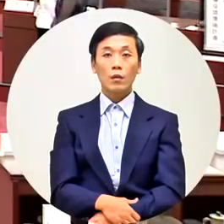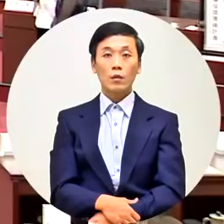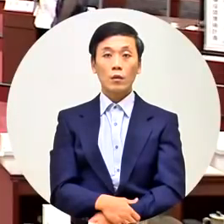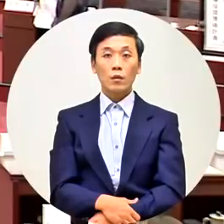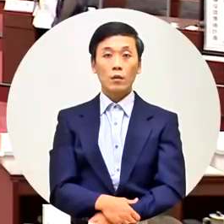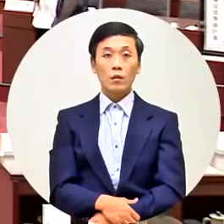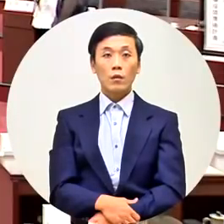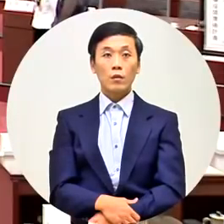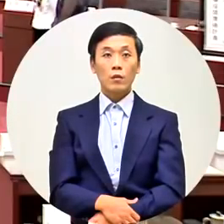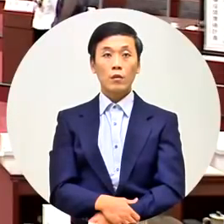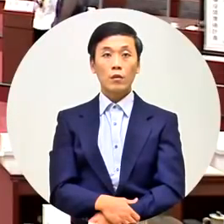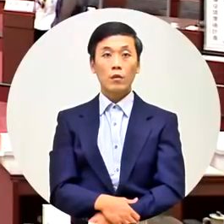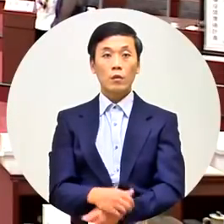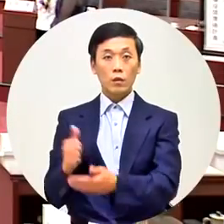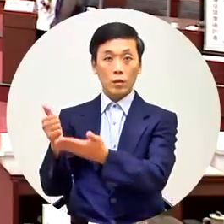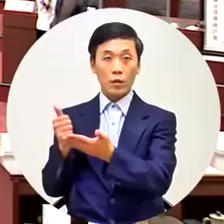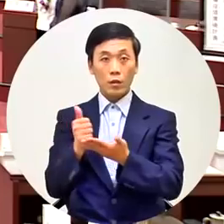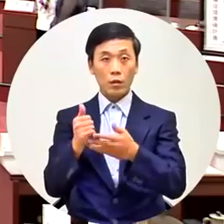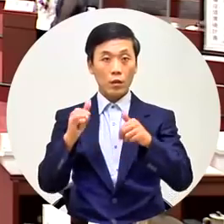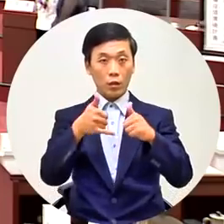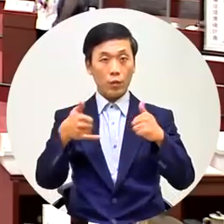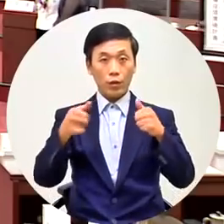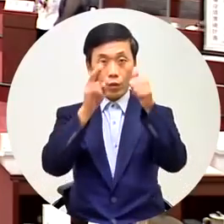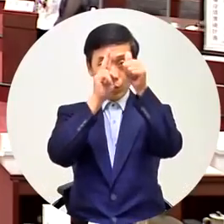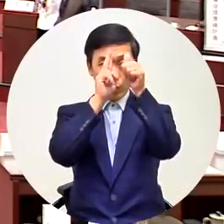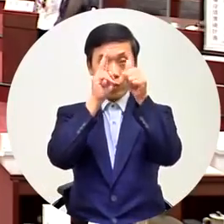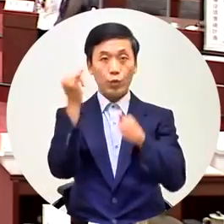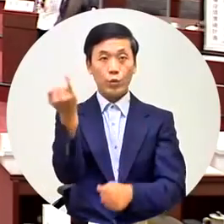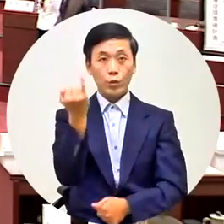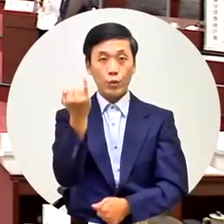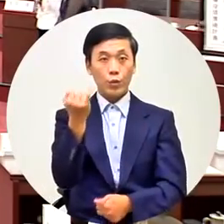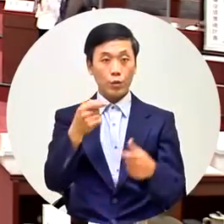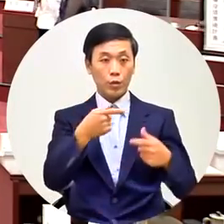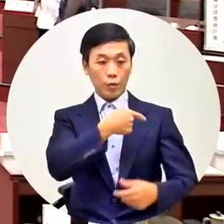请许慧玉议员领取选票。